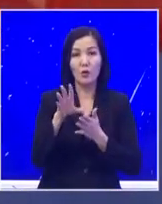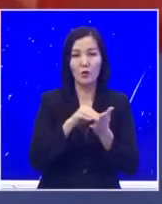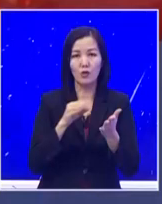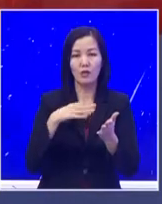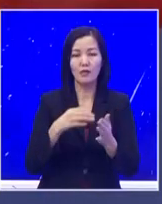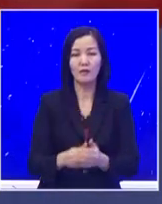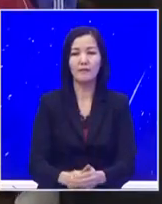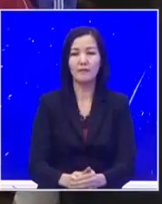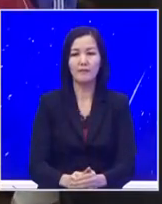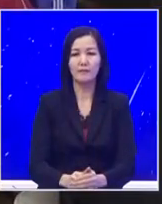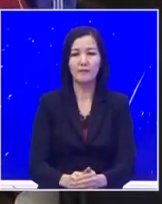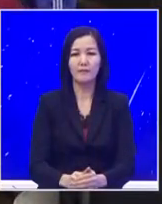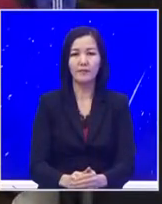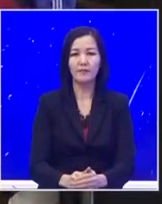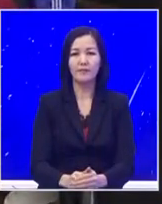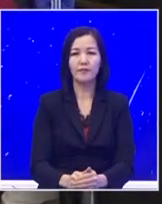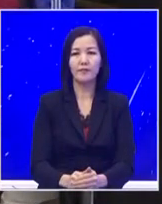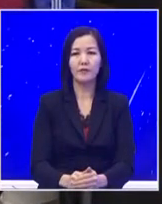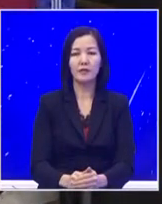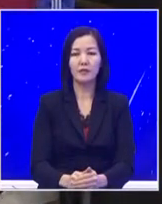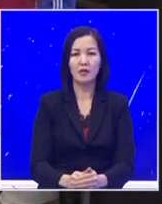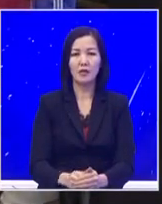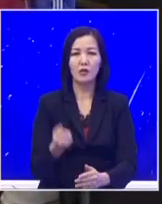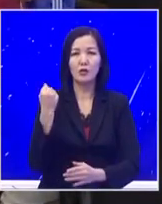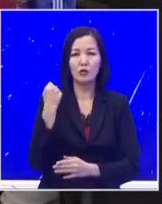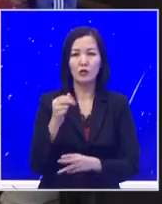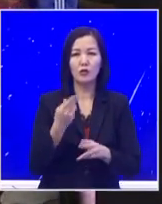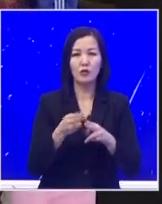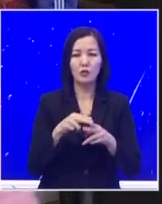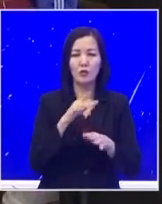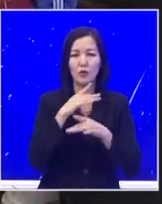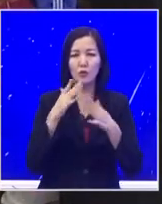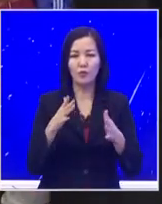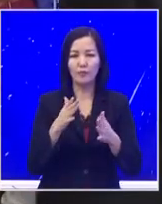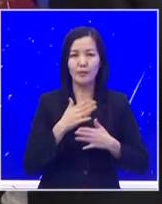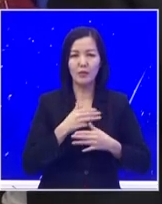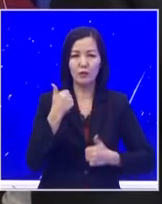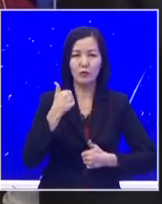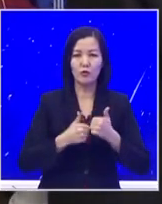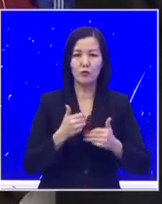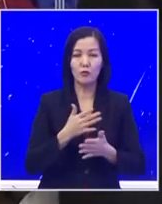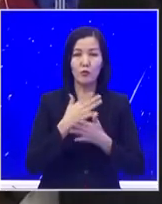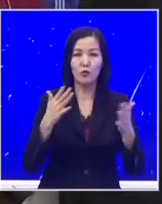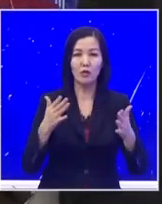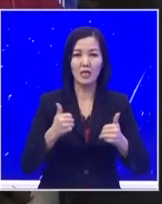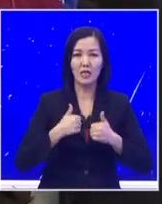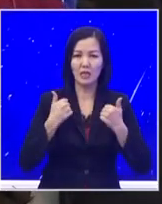мамандар. Сәбит Жаңатаевтың үлесі көп. Міне, біздің турниріміз енді үлкен трамплин болсын,